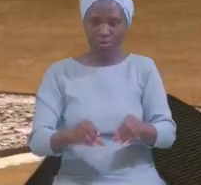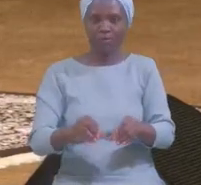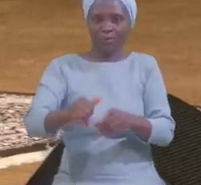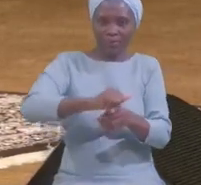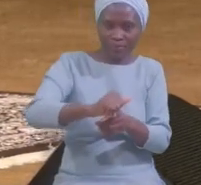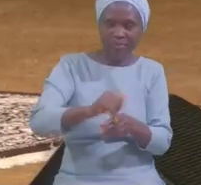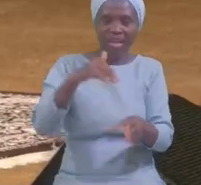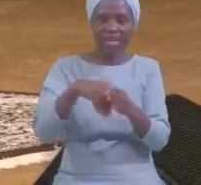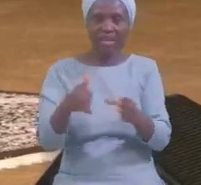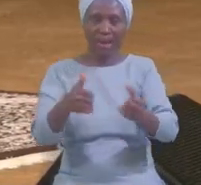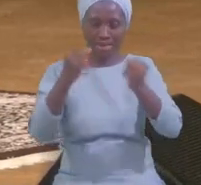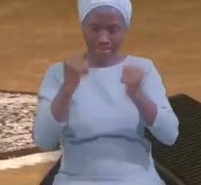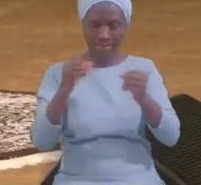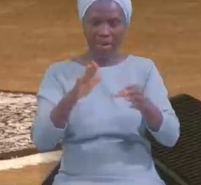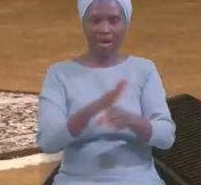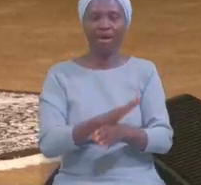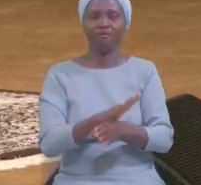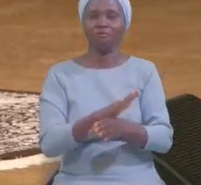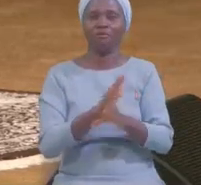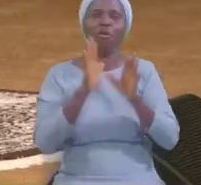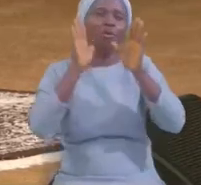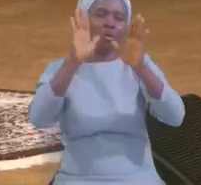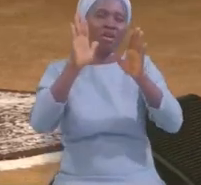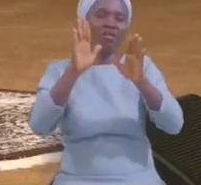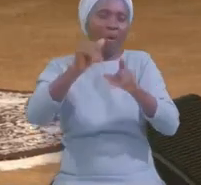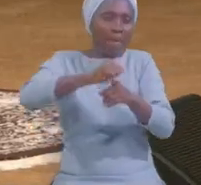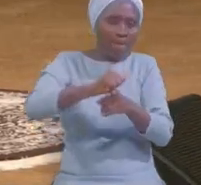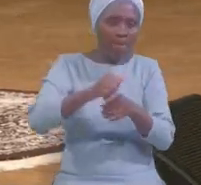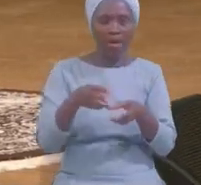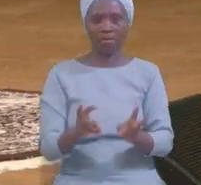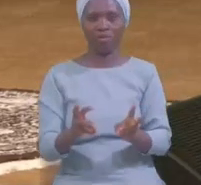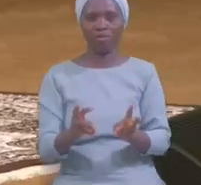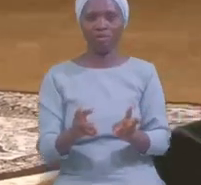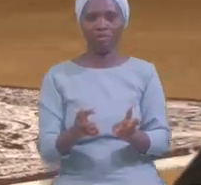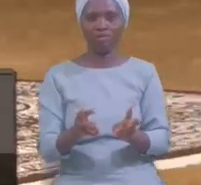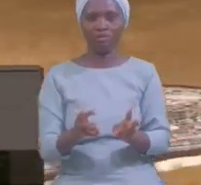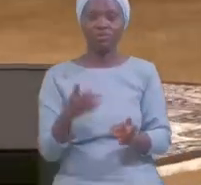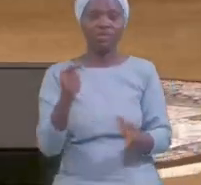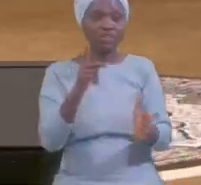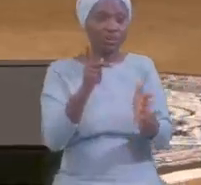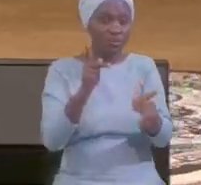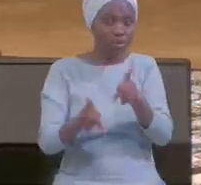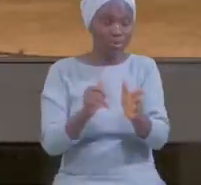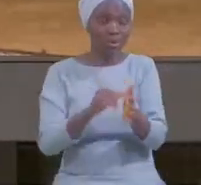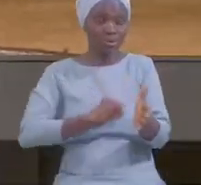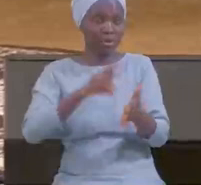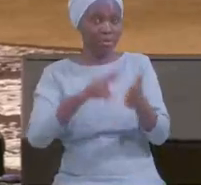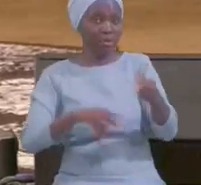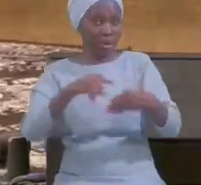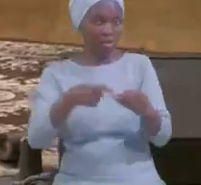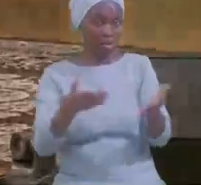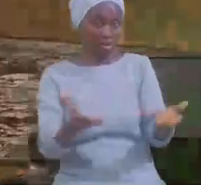façon puissante et pratique. Voici ce qu'ils ont fait. Les gens dont il s'agit ici, ils ont apporté